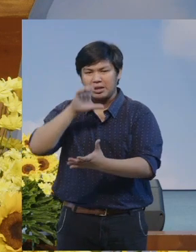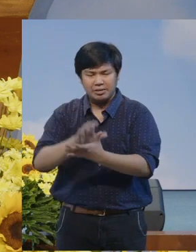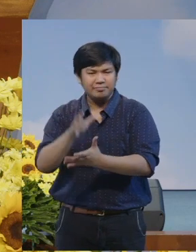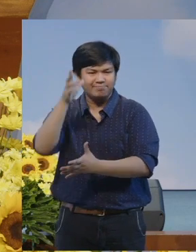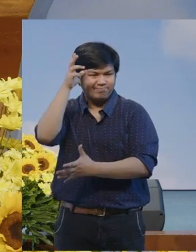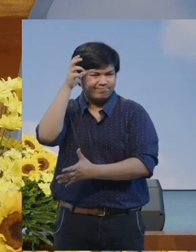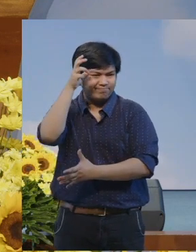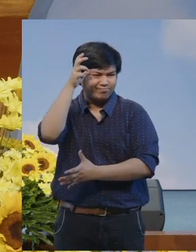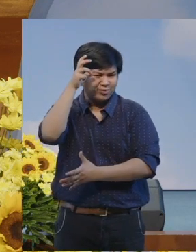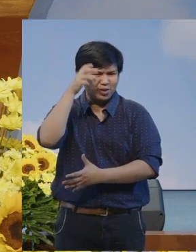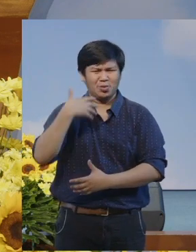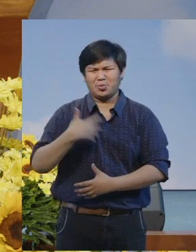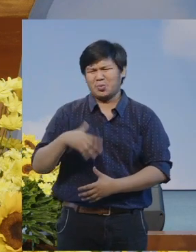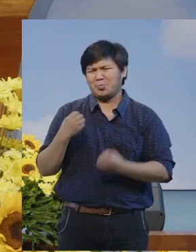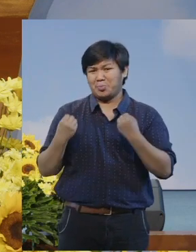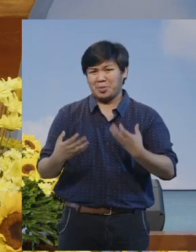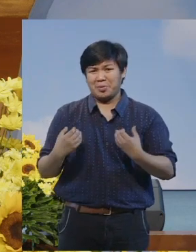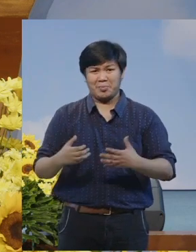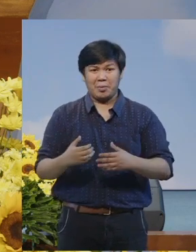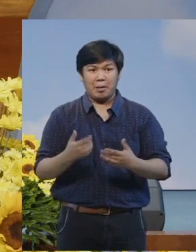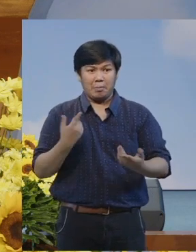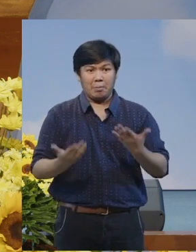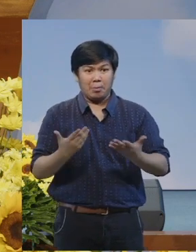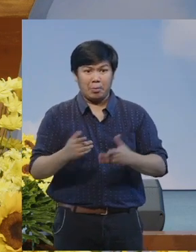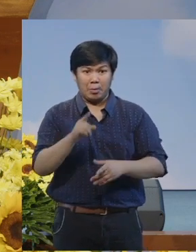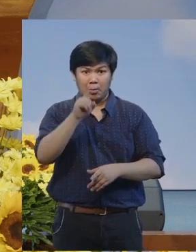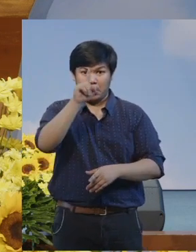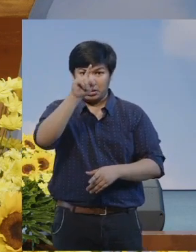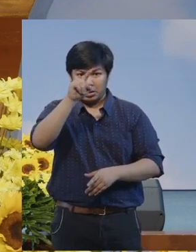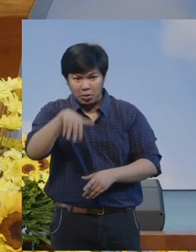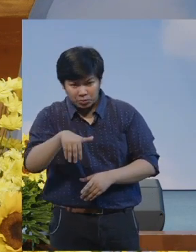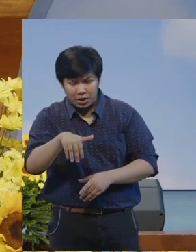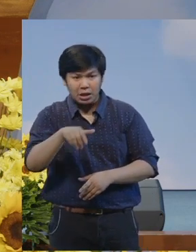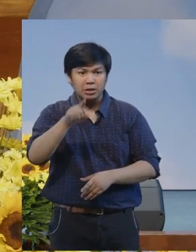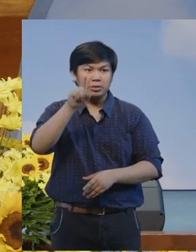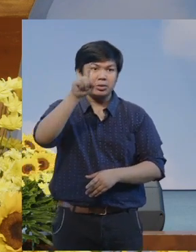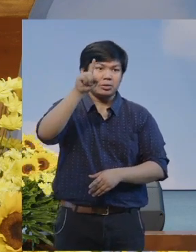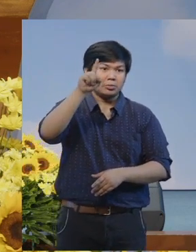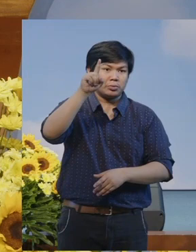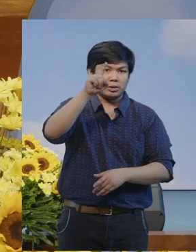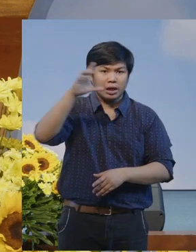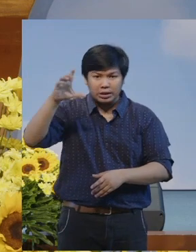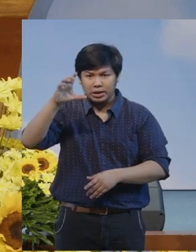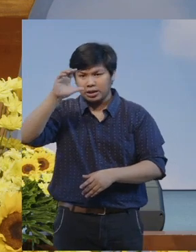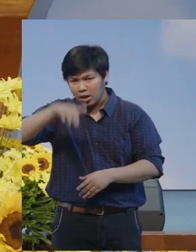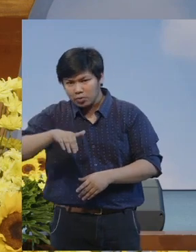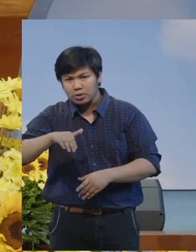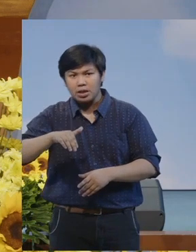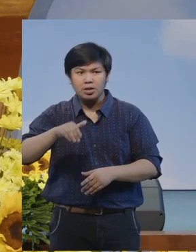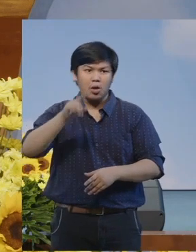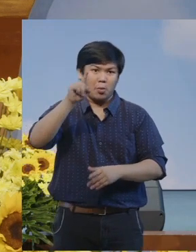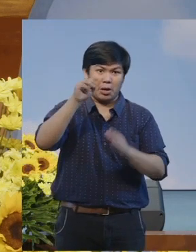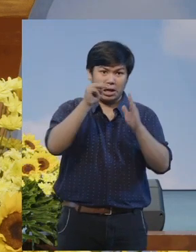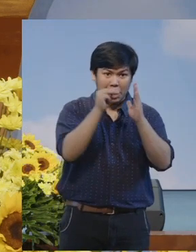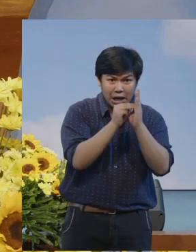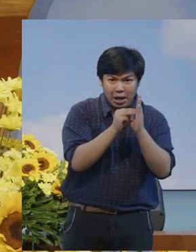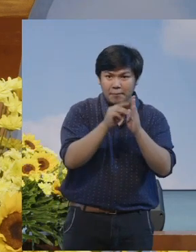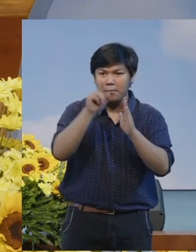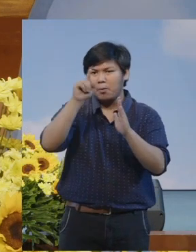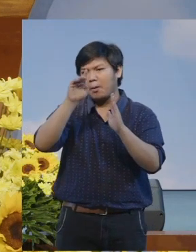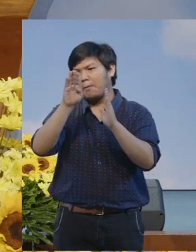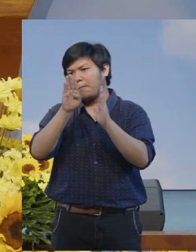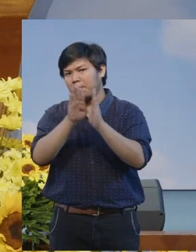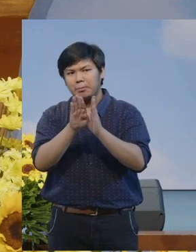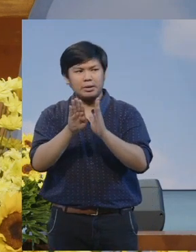kanyang pagbagsak. Maaring merong ilang daan, milyon o bilyon na mga